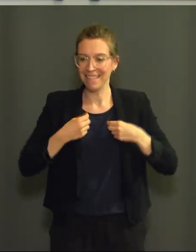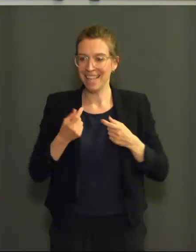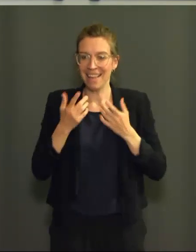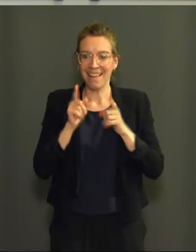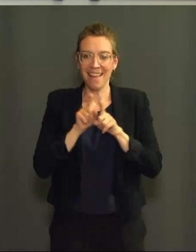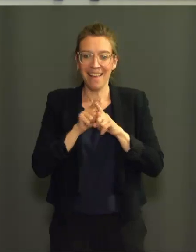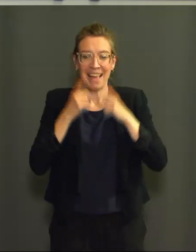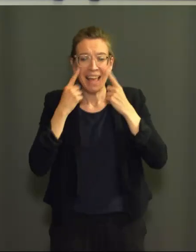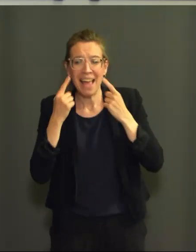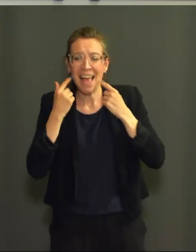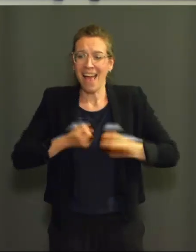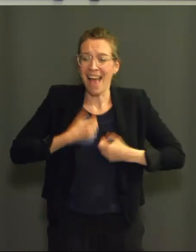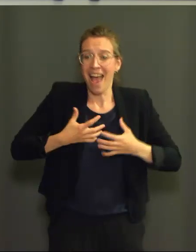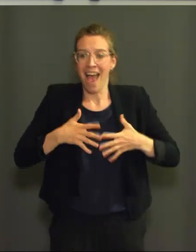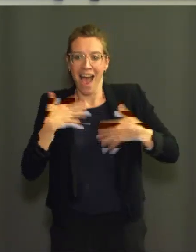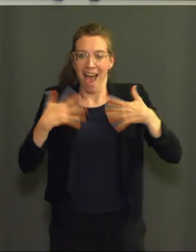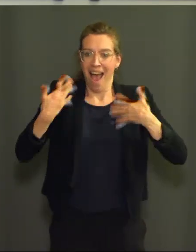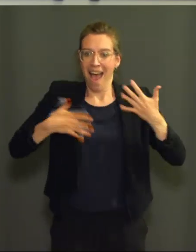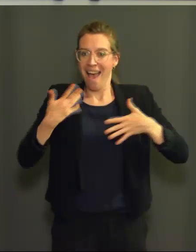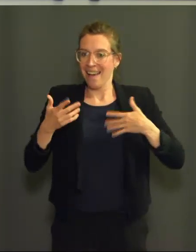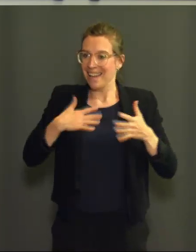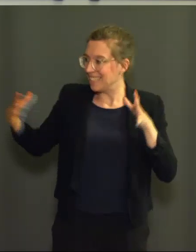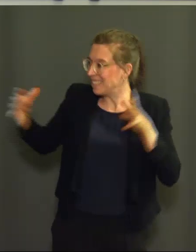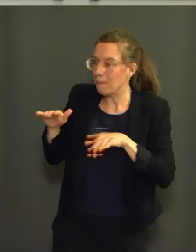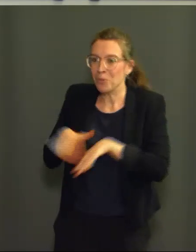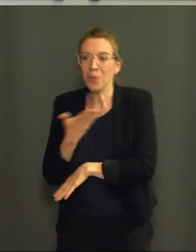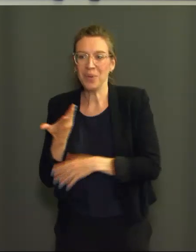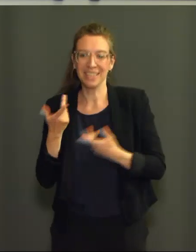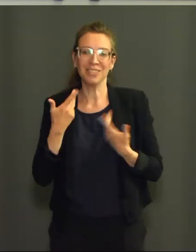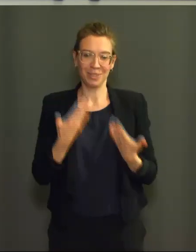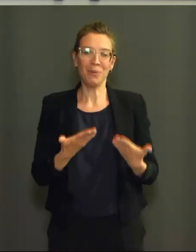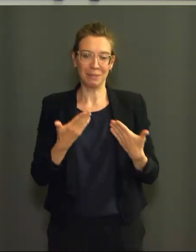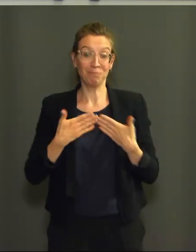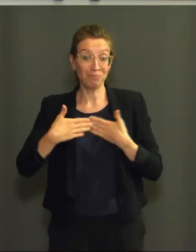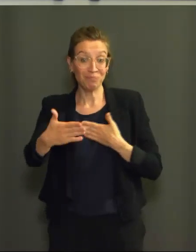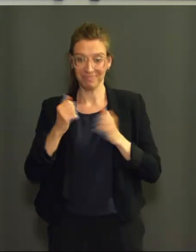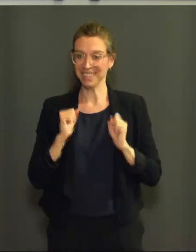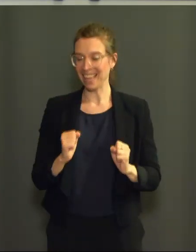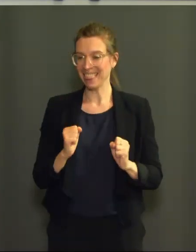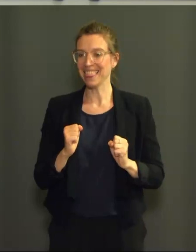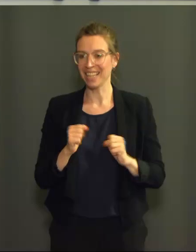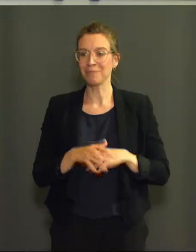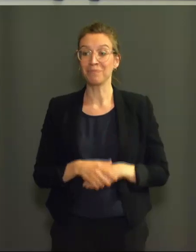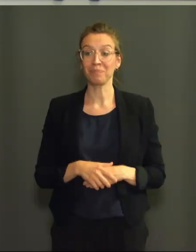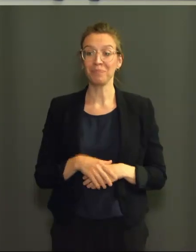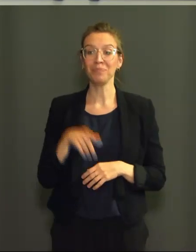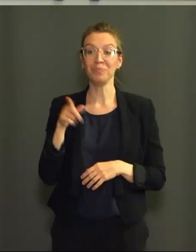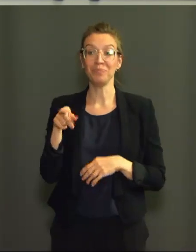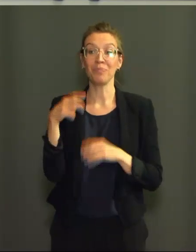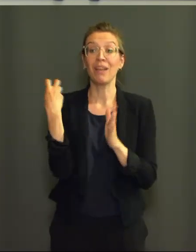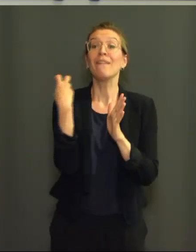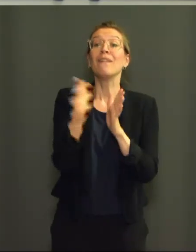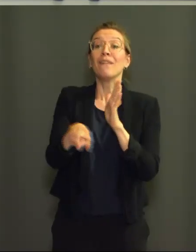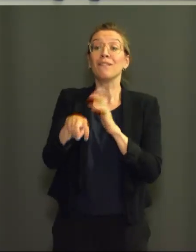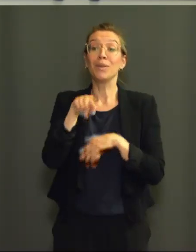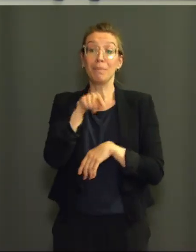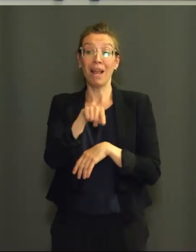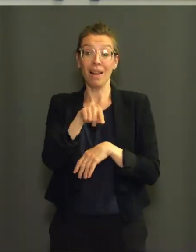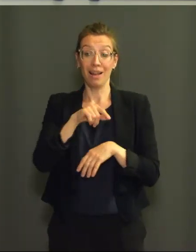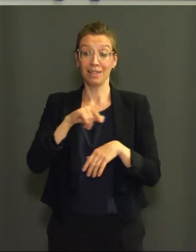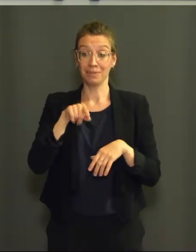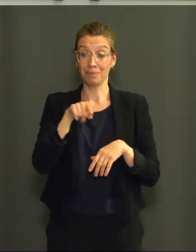we toch rekening houden met een aantal voorzorgsmaatregelen. Voetbal moet immers een feest zijn en mag een paar dagen later niet